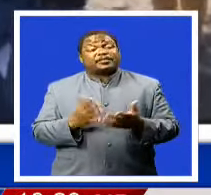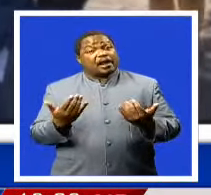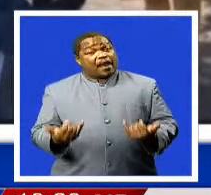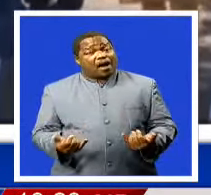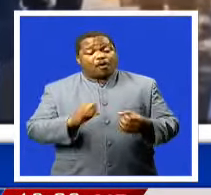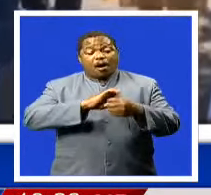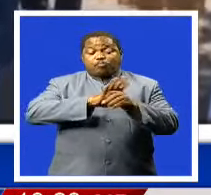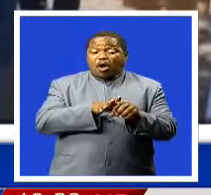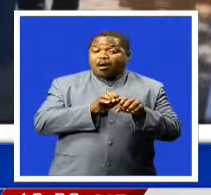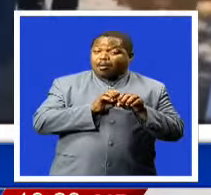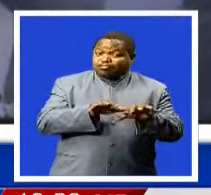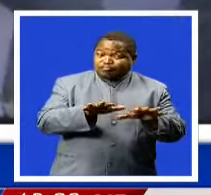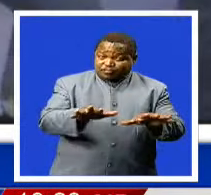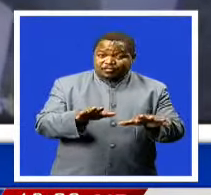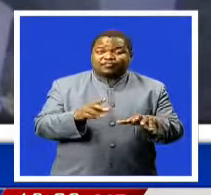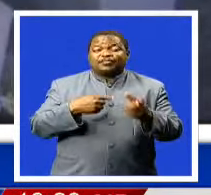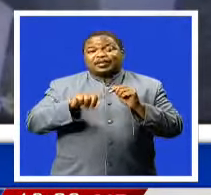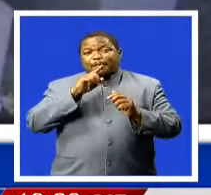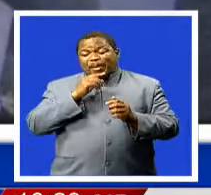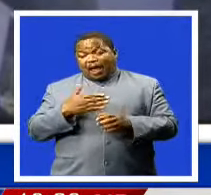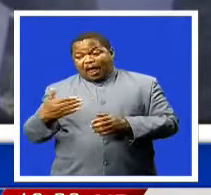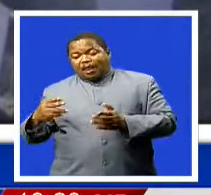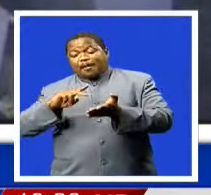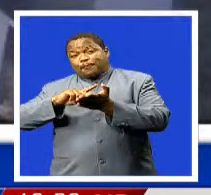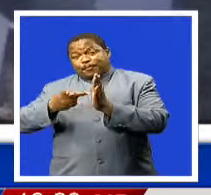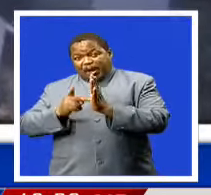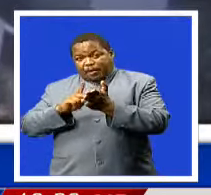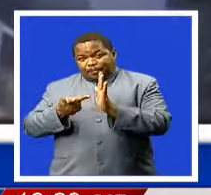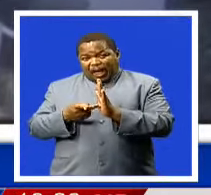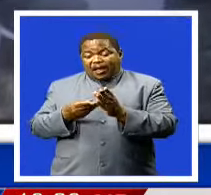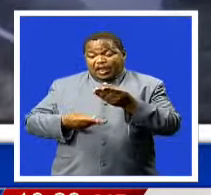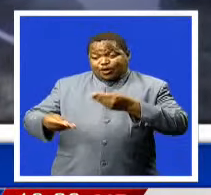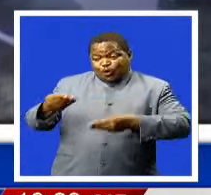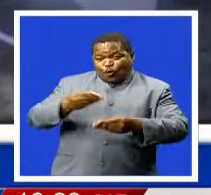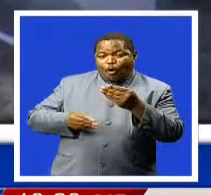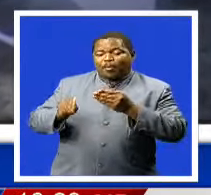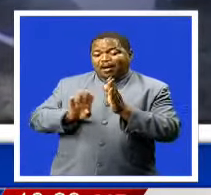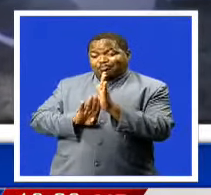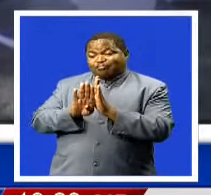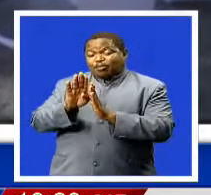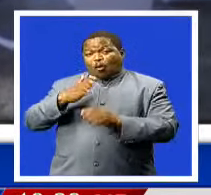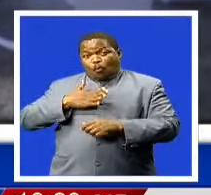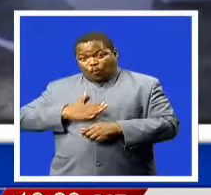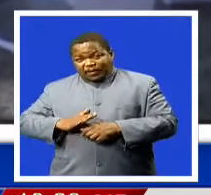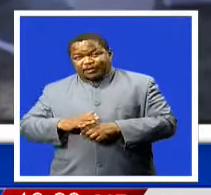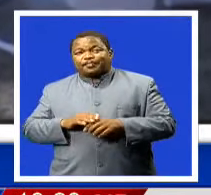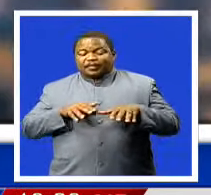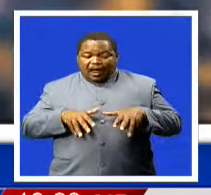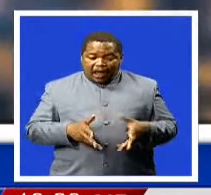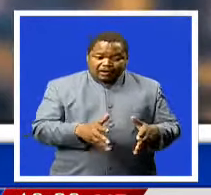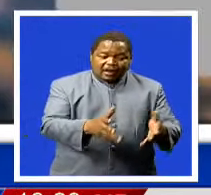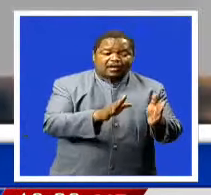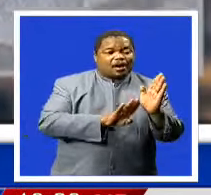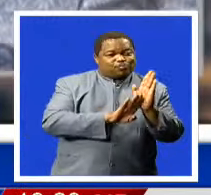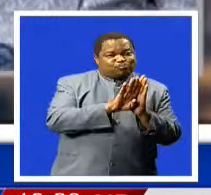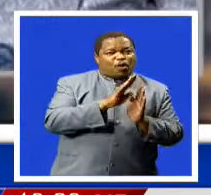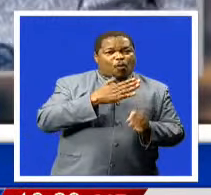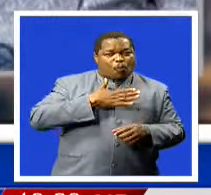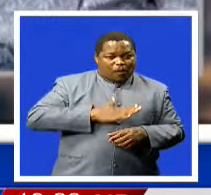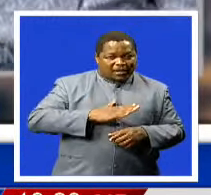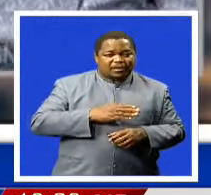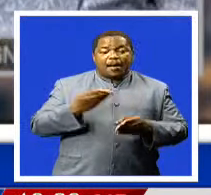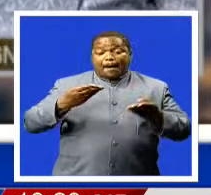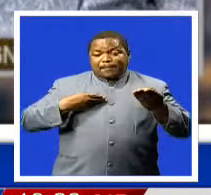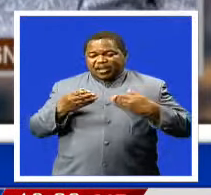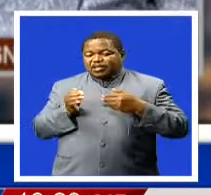ngato ekuthuthukiseni iminotho ekakhulukati tekulima tekuthuthukisa bosomabhizinisi labancane nalabo labasacathuta. Induna yetange